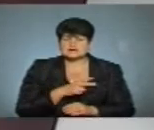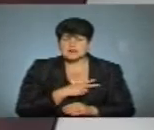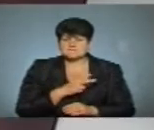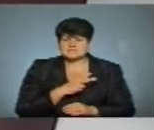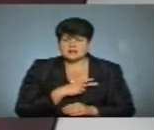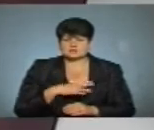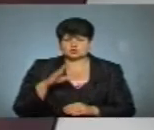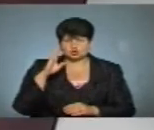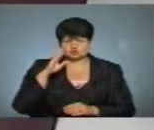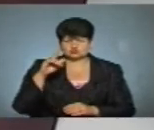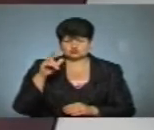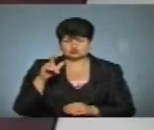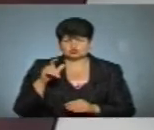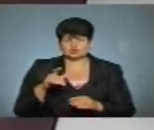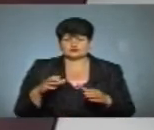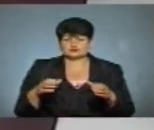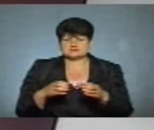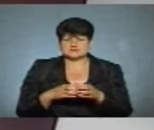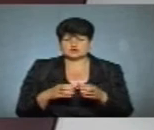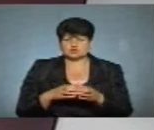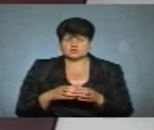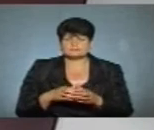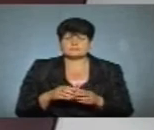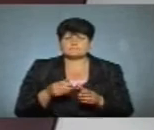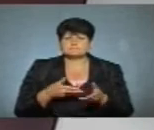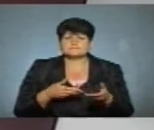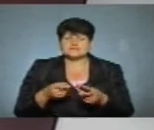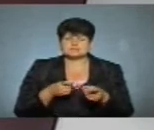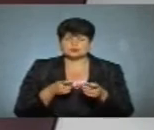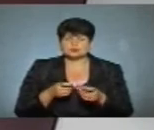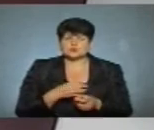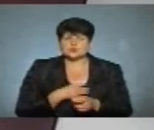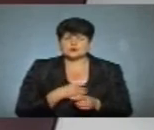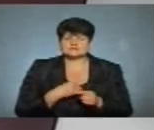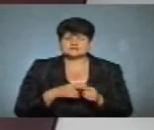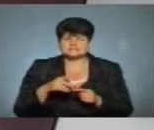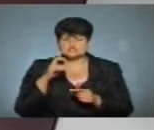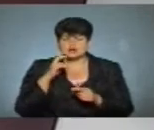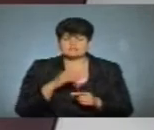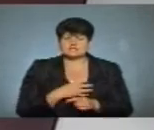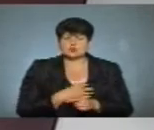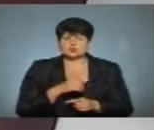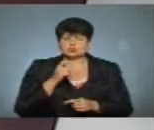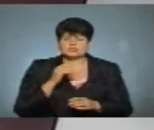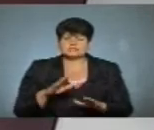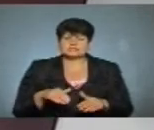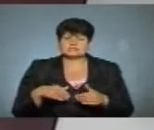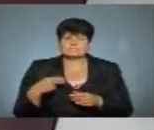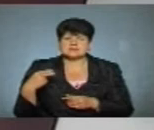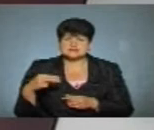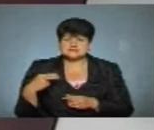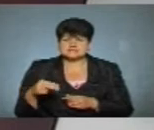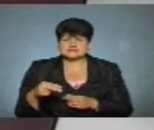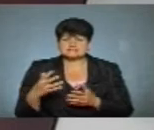чоловічої збірної України з біатлону. Орден за заслуги третього ступеня – це державна нагорода України, яку вручає президент